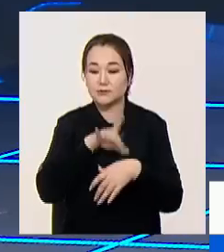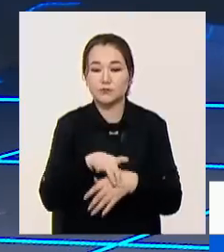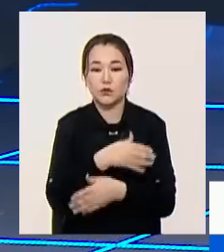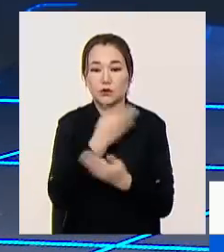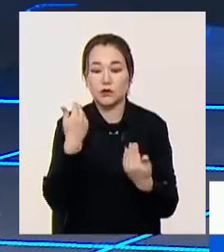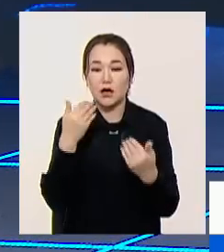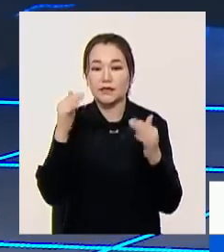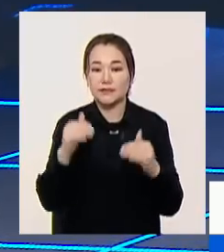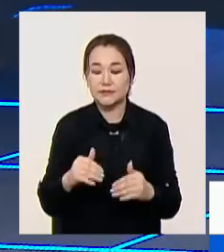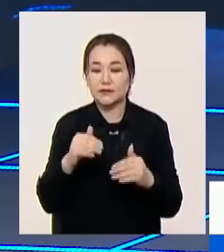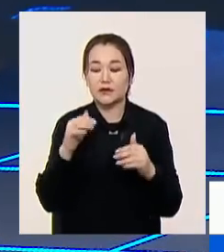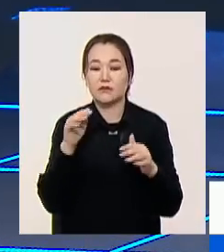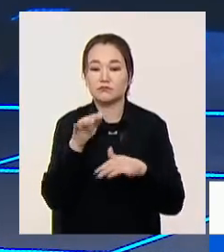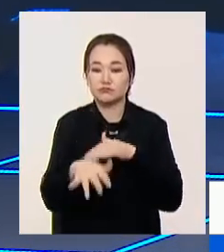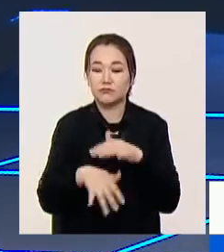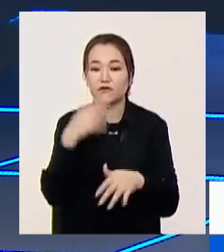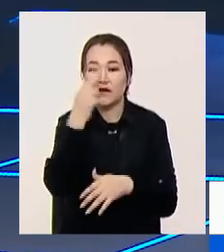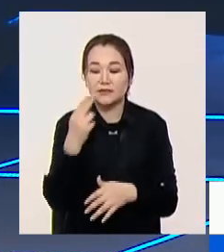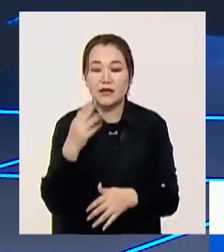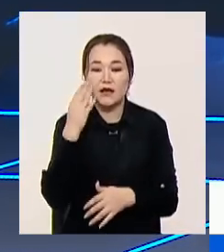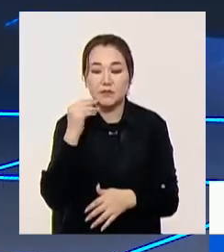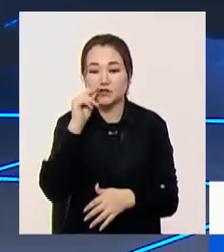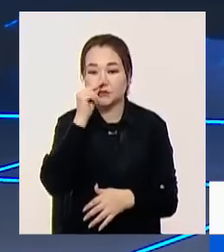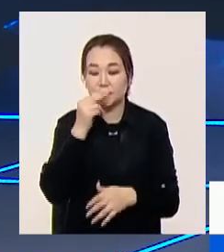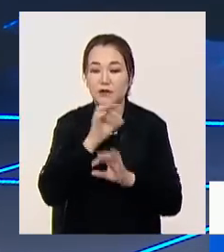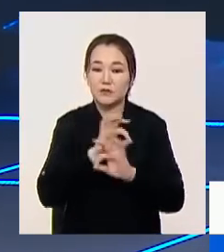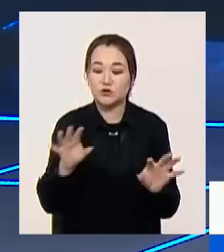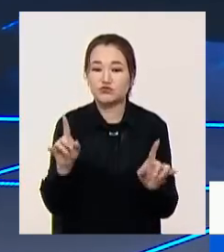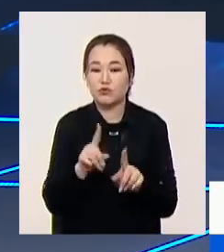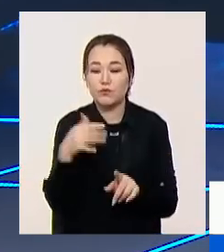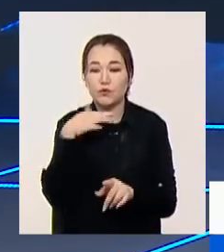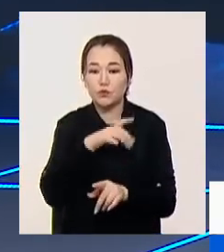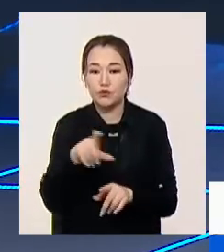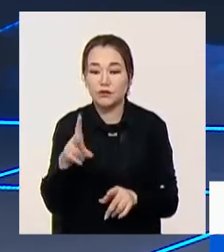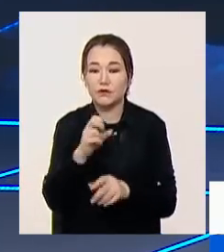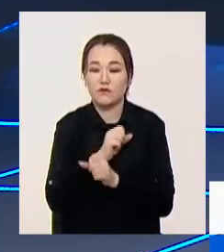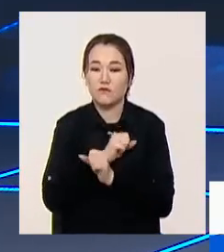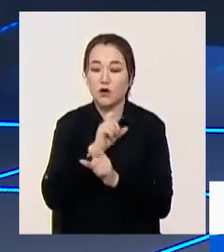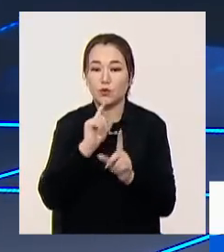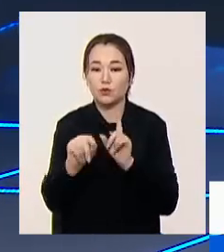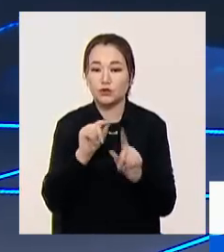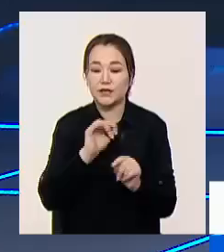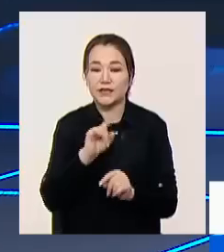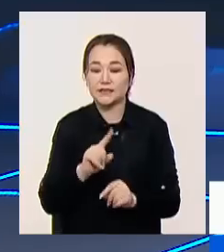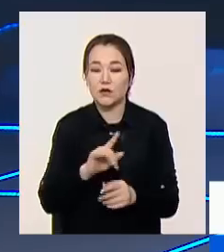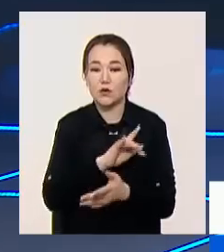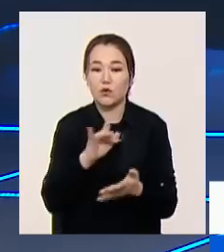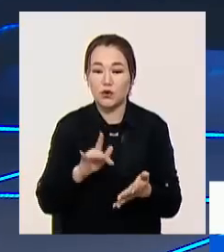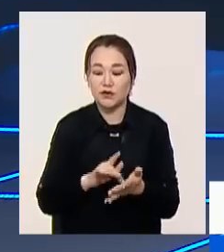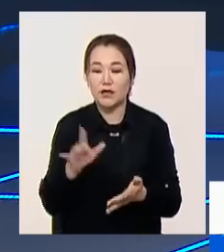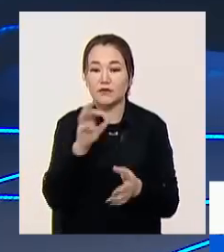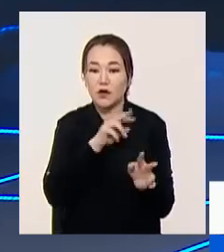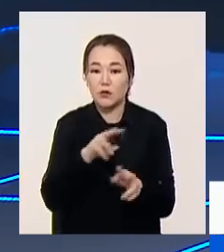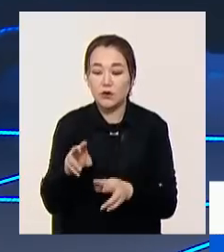А низкую явку избирателей в Астане, Алматы и Шымкенте объяснили тем, что многие люди на выходные уезжают из города. А наблюдатели